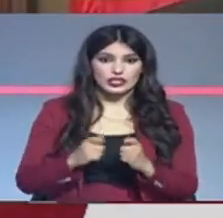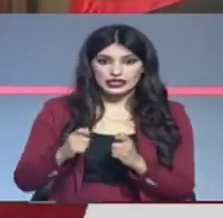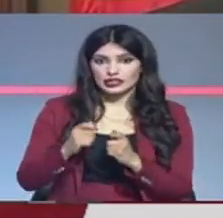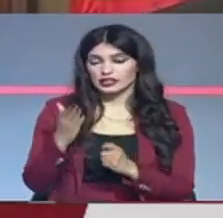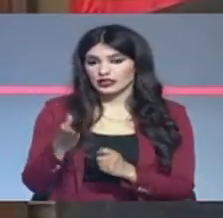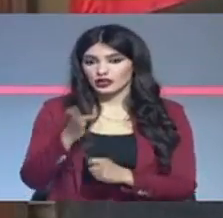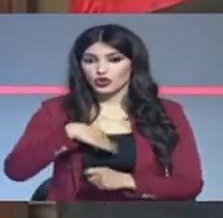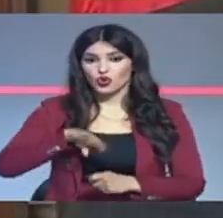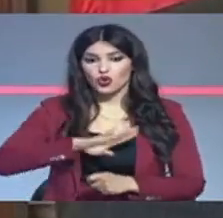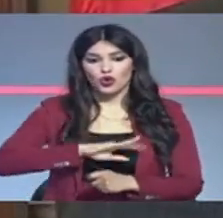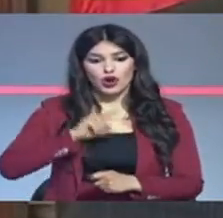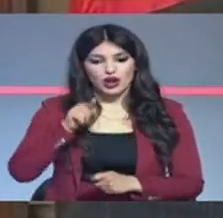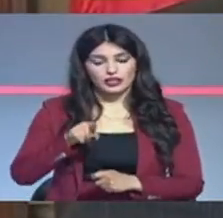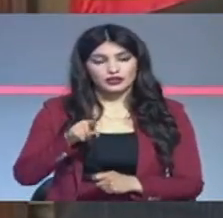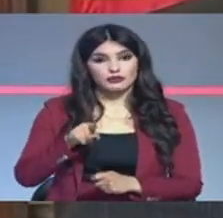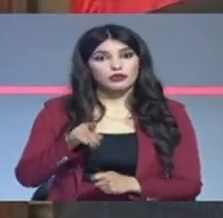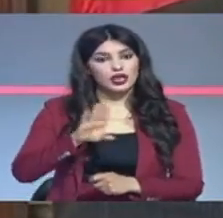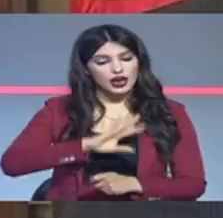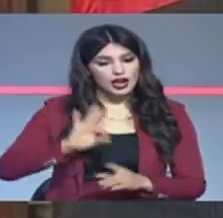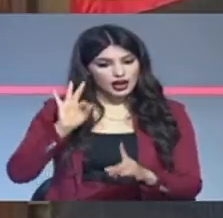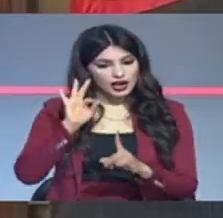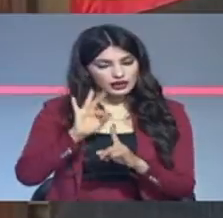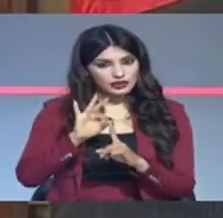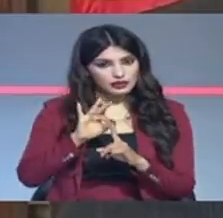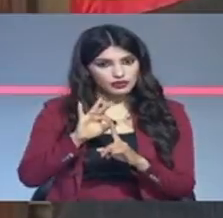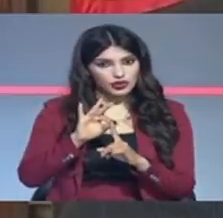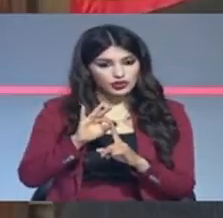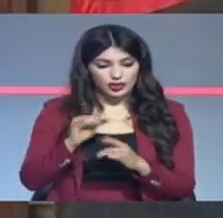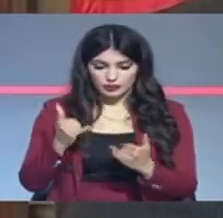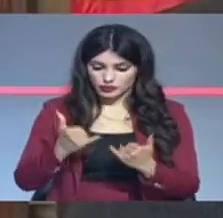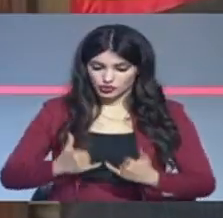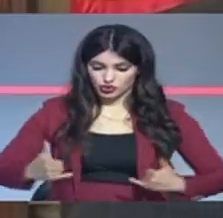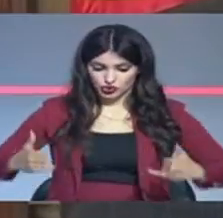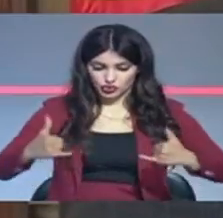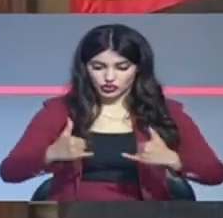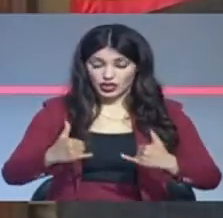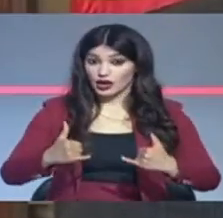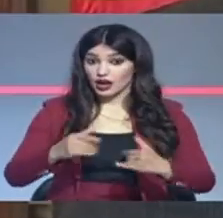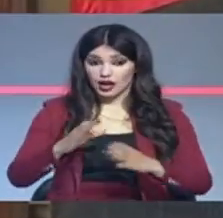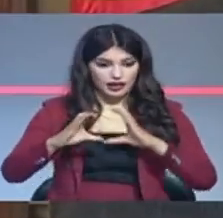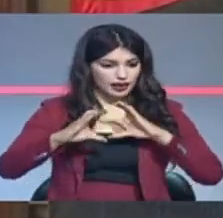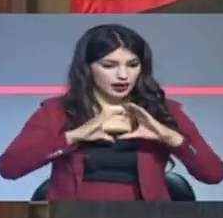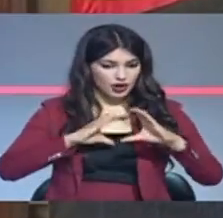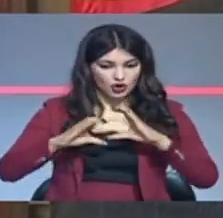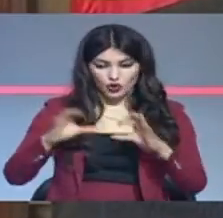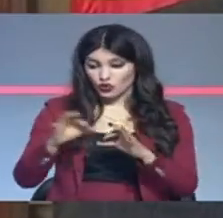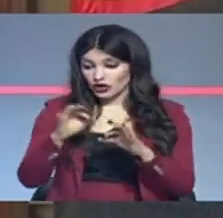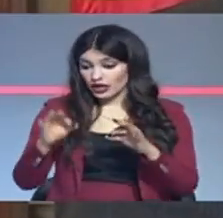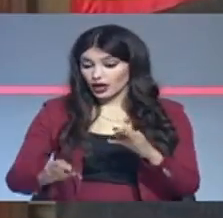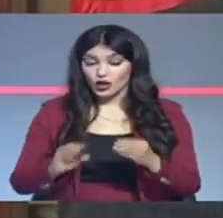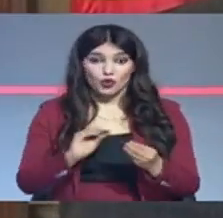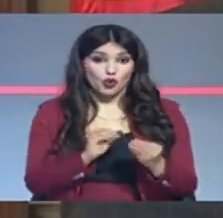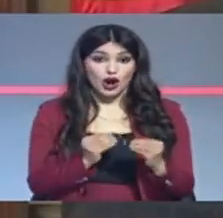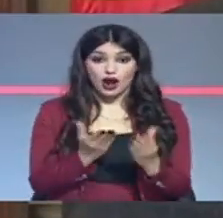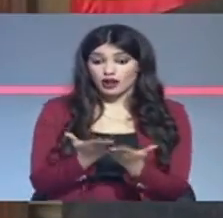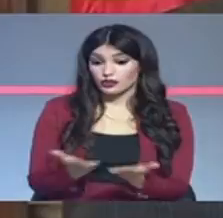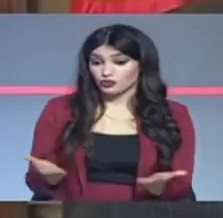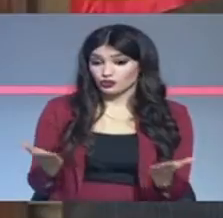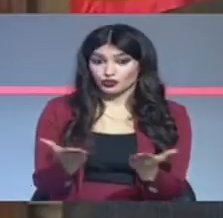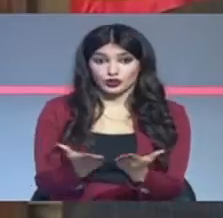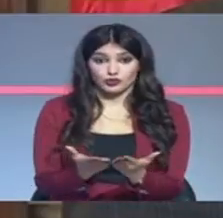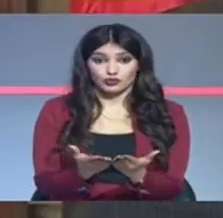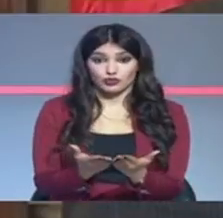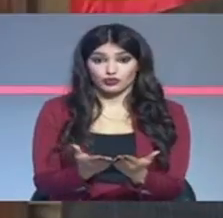البلاد تلعب هذا الدور من اجل اه الجلوس ومن اجل ايجاد المخرج اللي هو اه